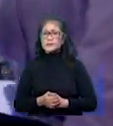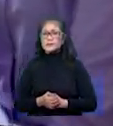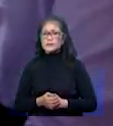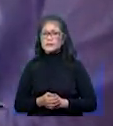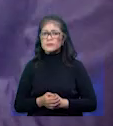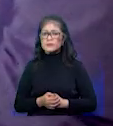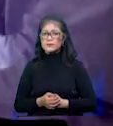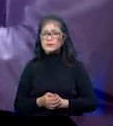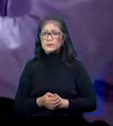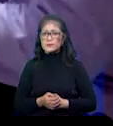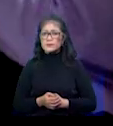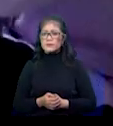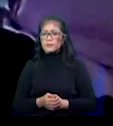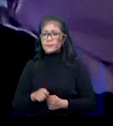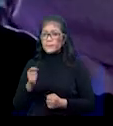ayam